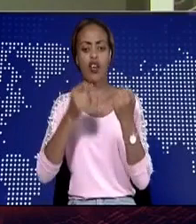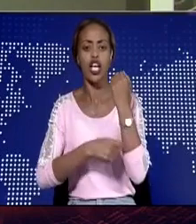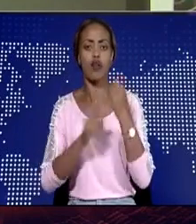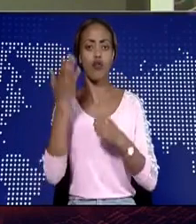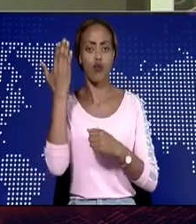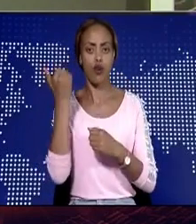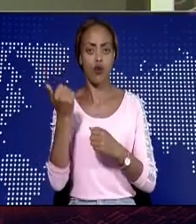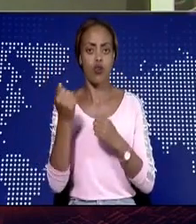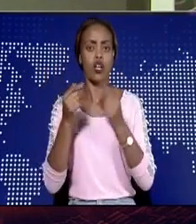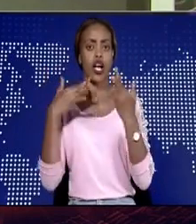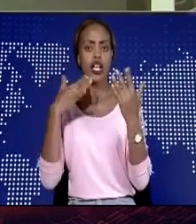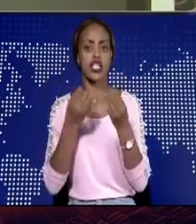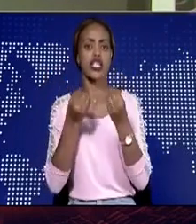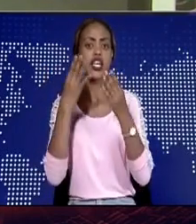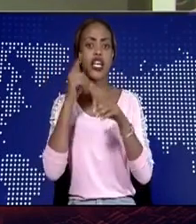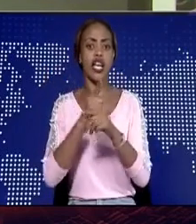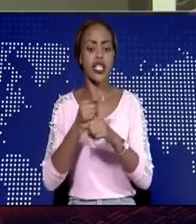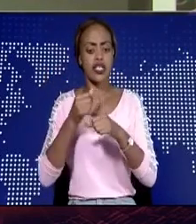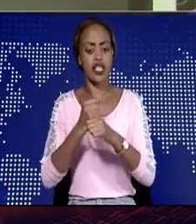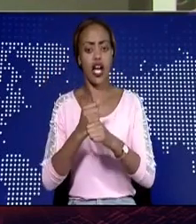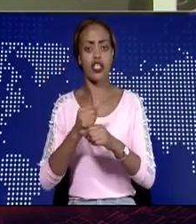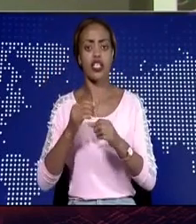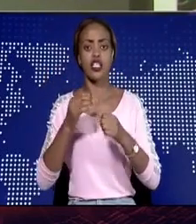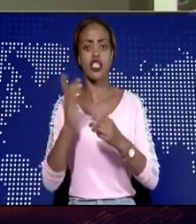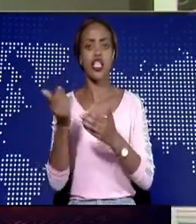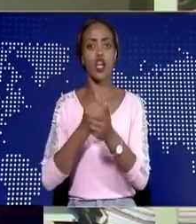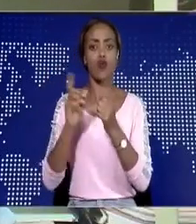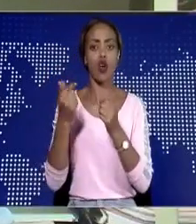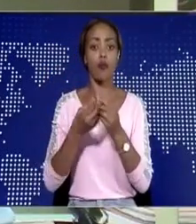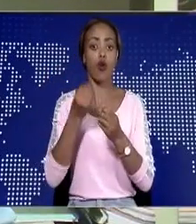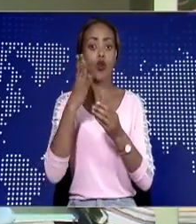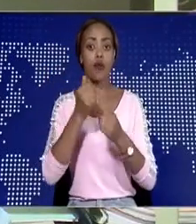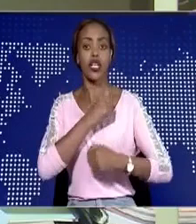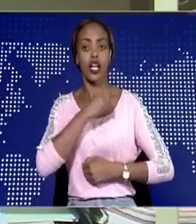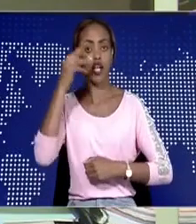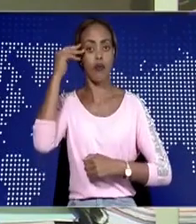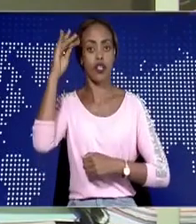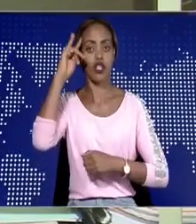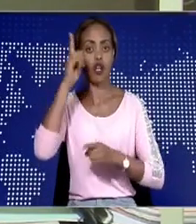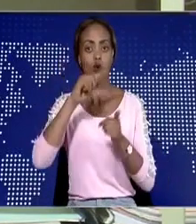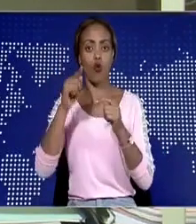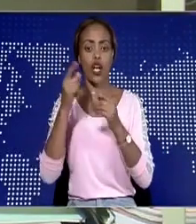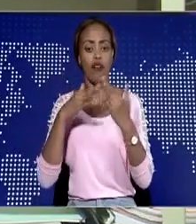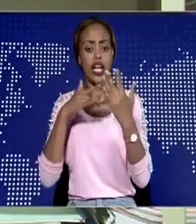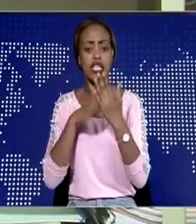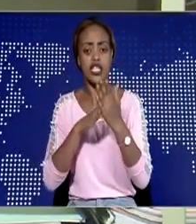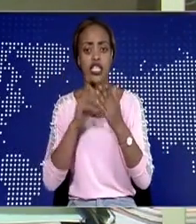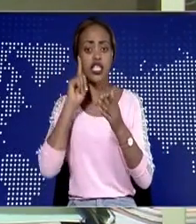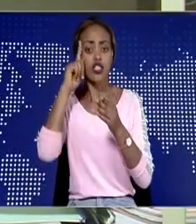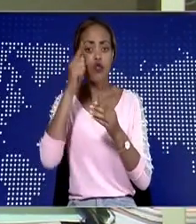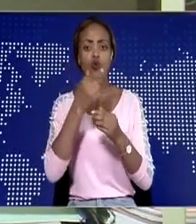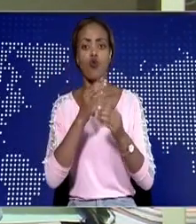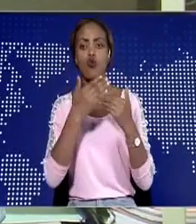منبارو قالسي كندينايز اكل صنعات تطلب كم زخنم باورو دما تغار لاي منسيناون اب قالس استسحله نفوع